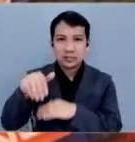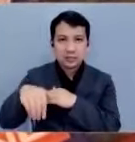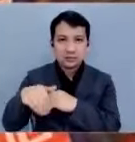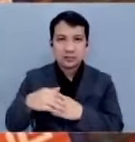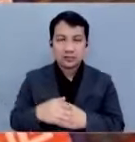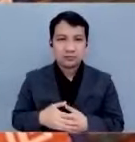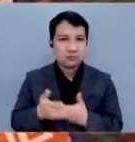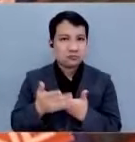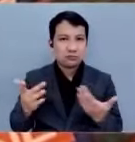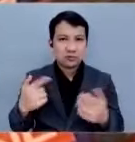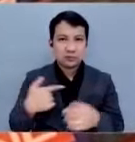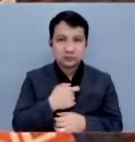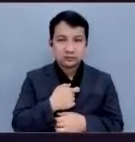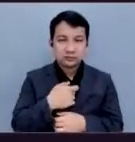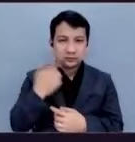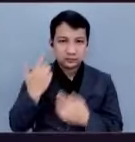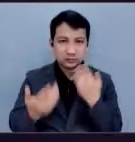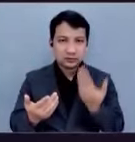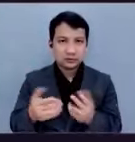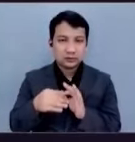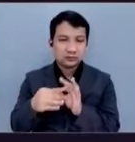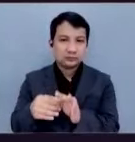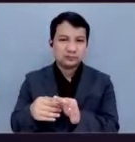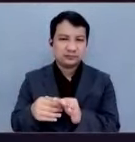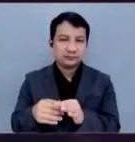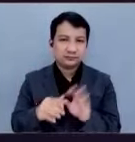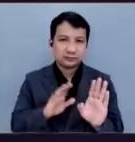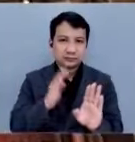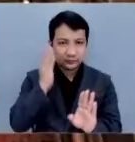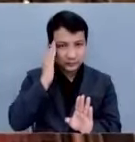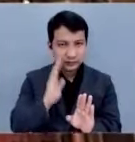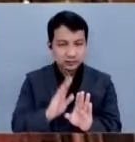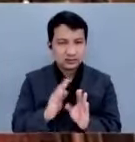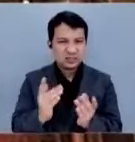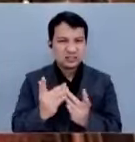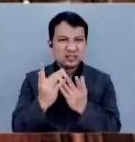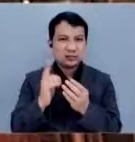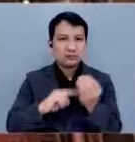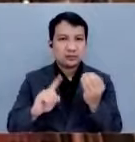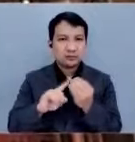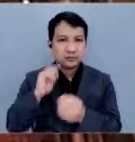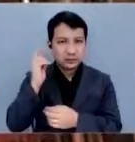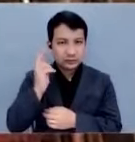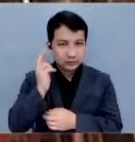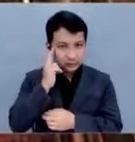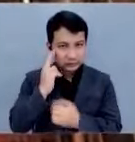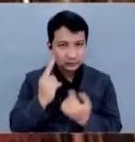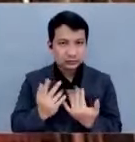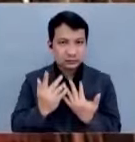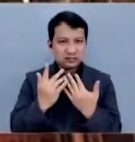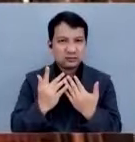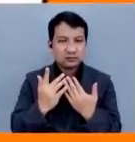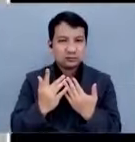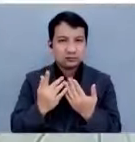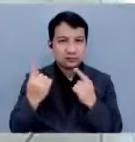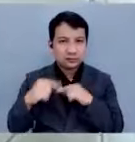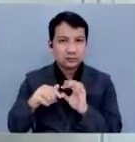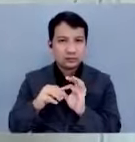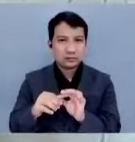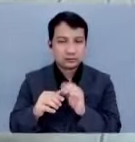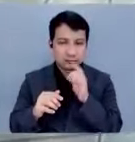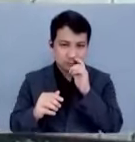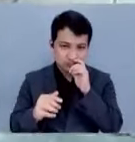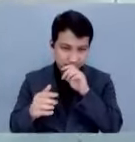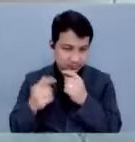namang nasaktan o nasawi sa insidente. Inaalam na ng mga bombero kung ano ang pinagmulan ng apoy at pinsalang iniwan ito.